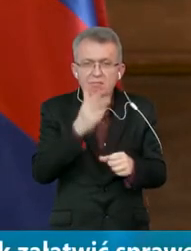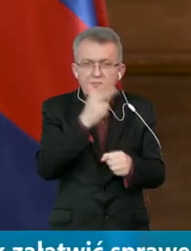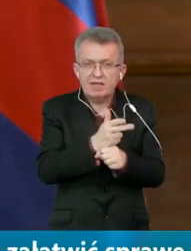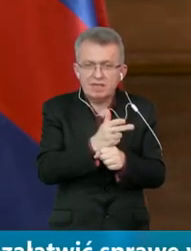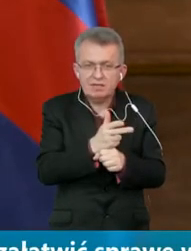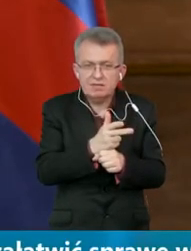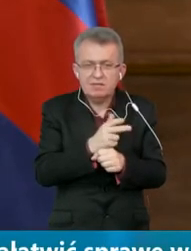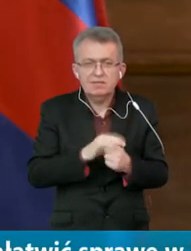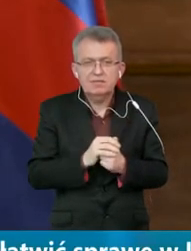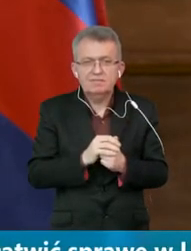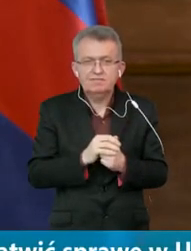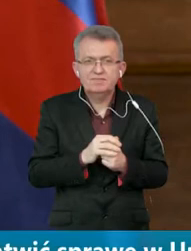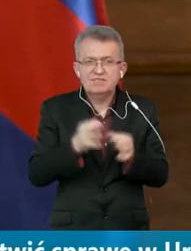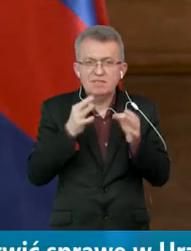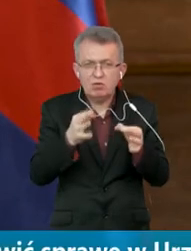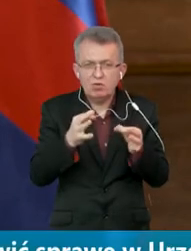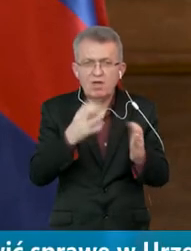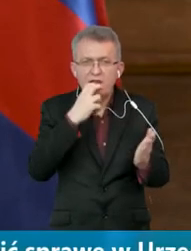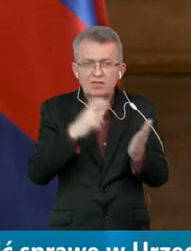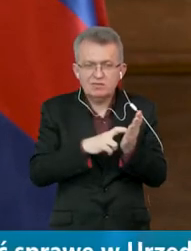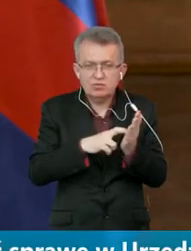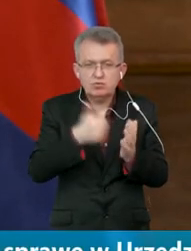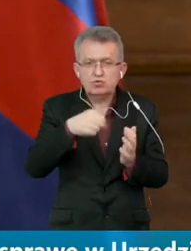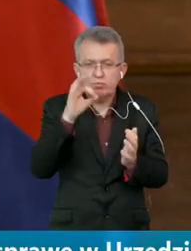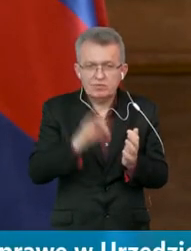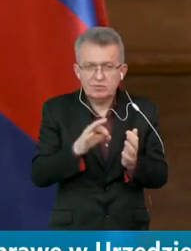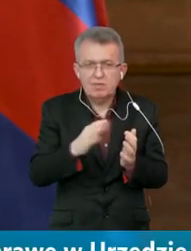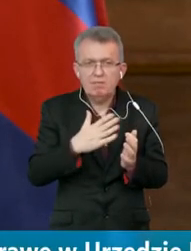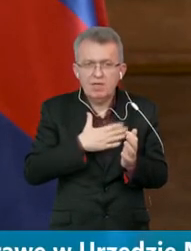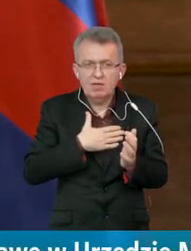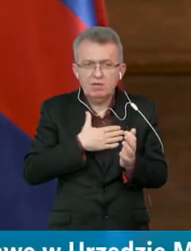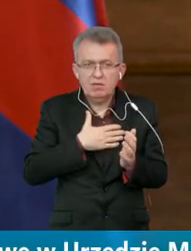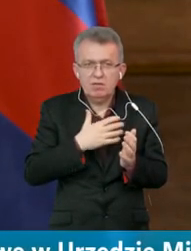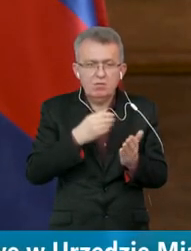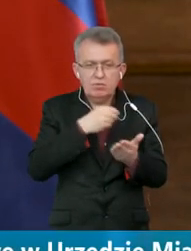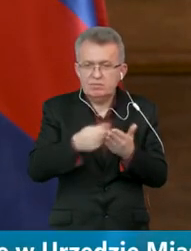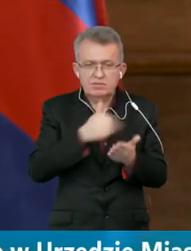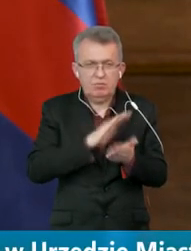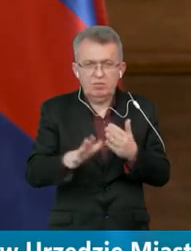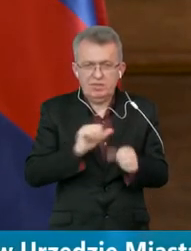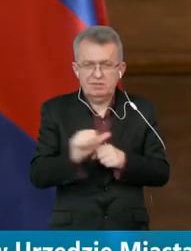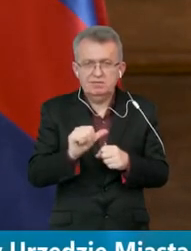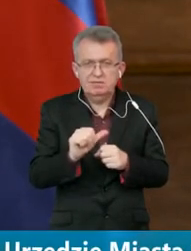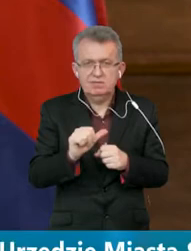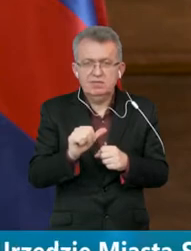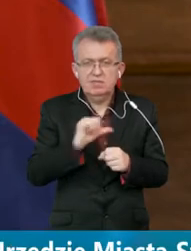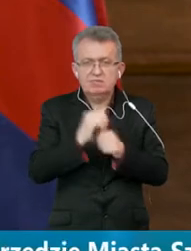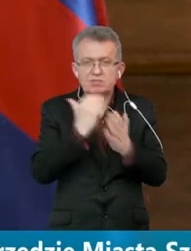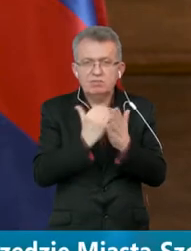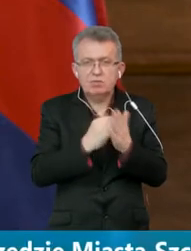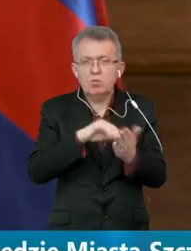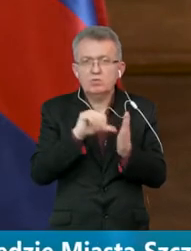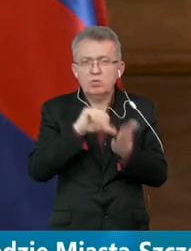parkowania? Pani Anno, samochody elektryczne w 100% korzystają ze zwolnienia z opłat za strefę płatnego parkowania. Wynika to z przepisów